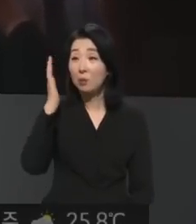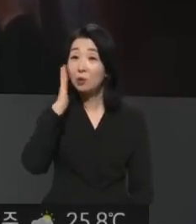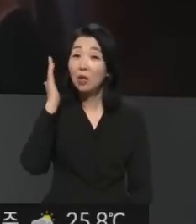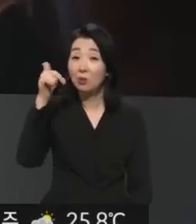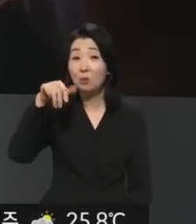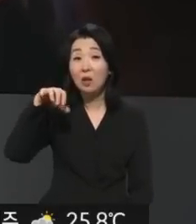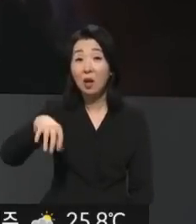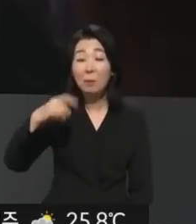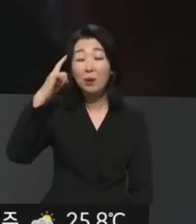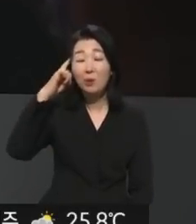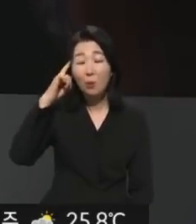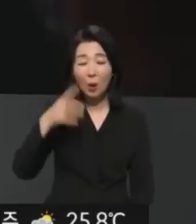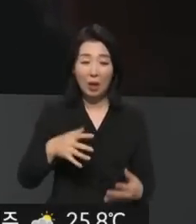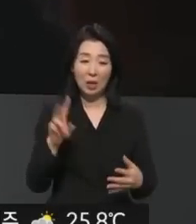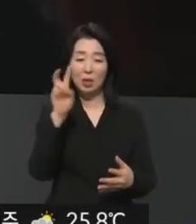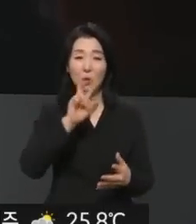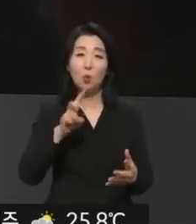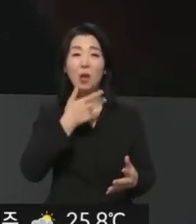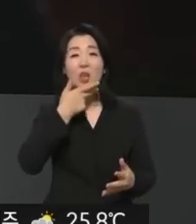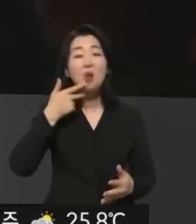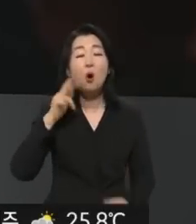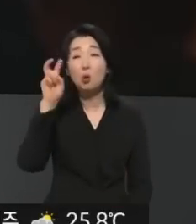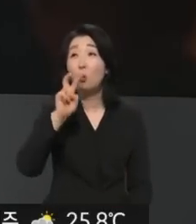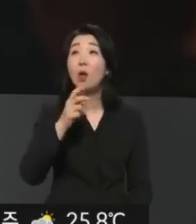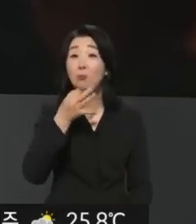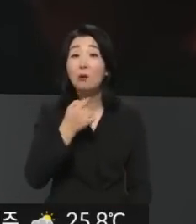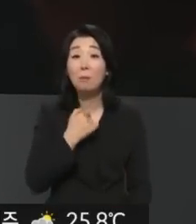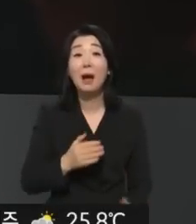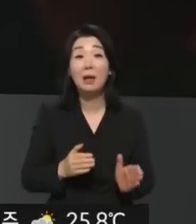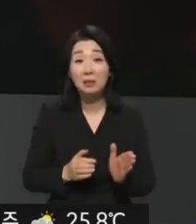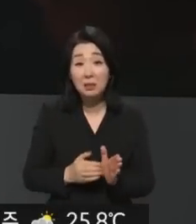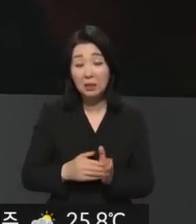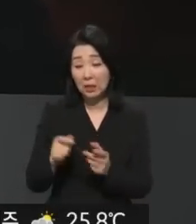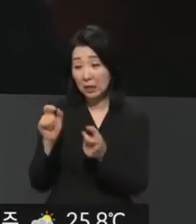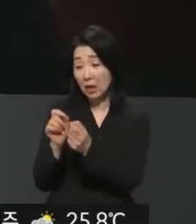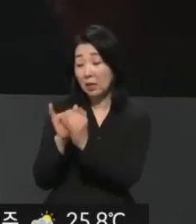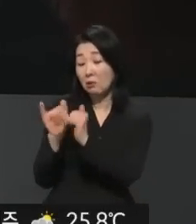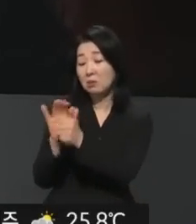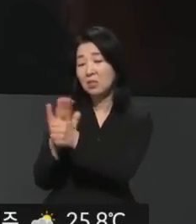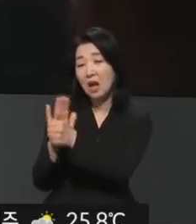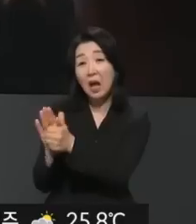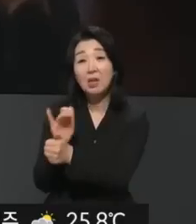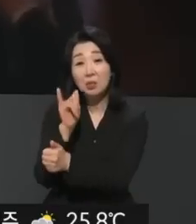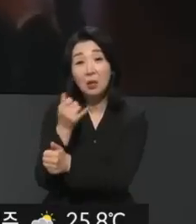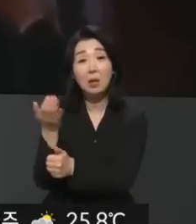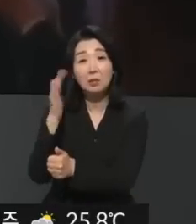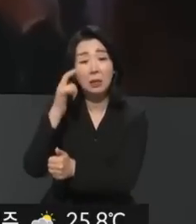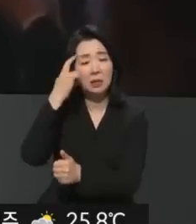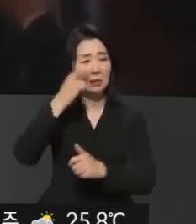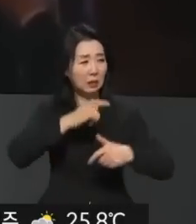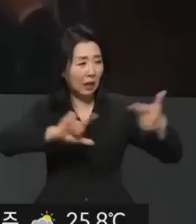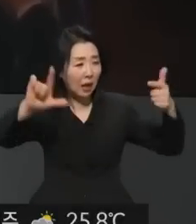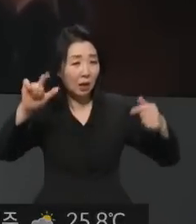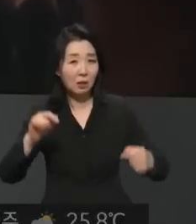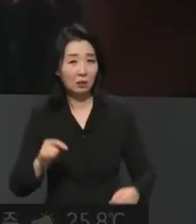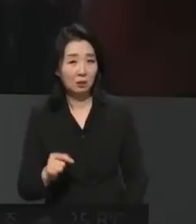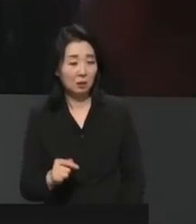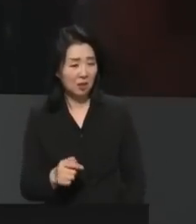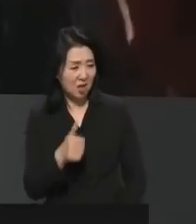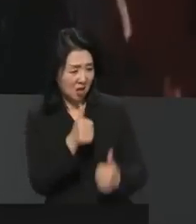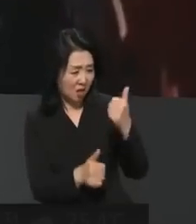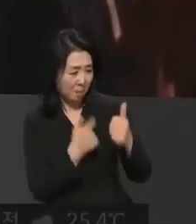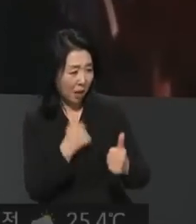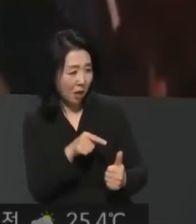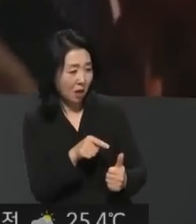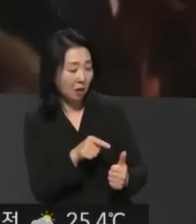앞에서 아메리칸 파이까지 불렀던 윤 대통령. 이렇게 가까운 사람한테는 잘하지만요. 생각이 조금 다르거나 경쟁했던